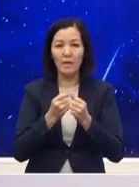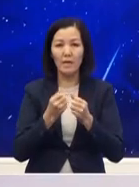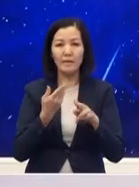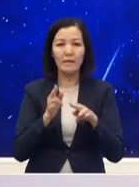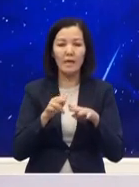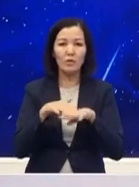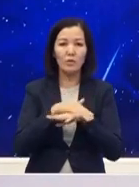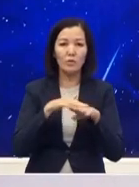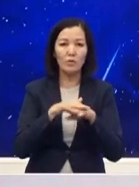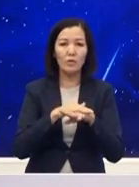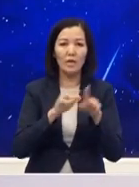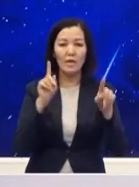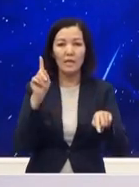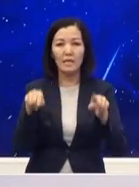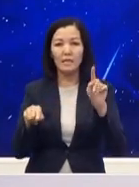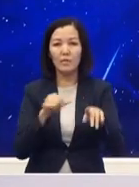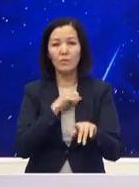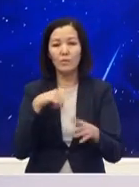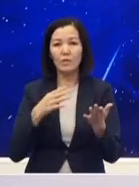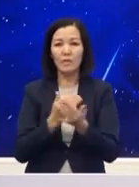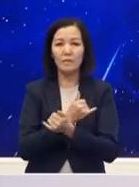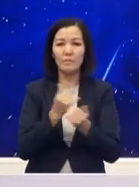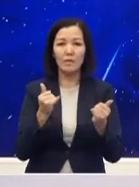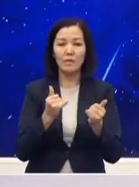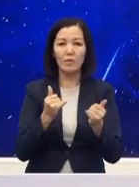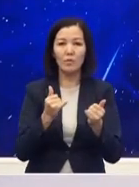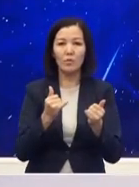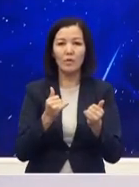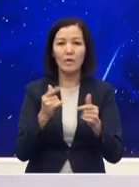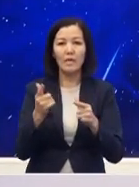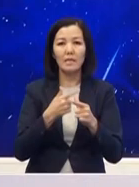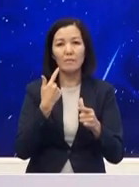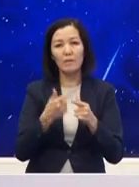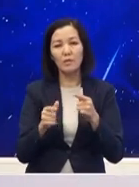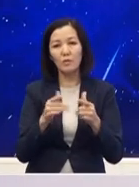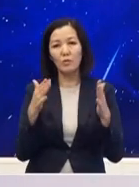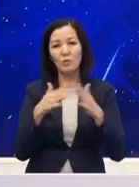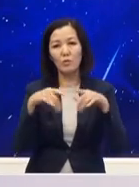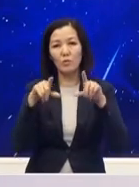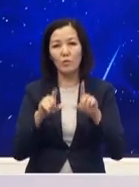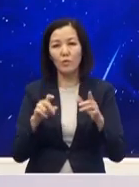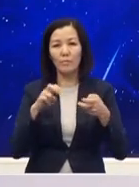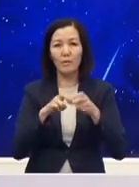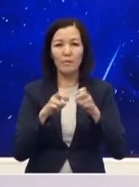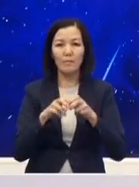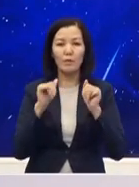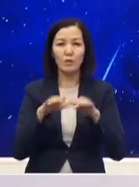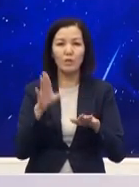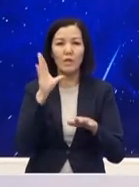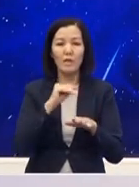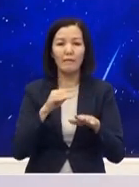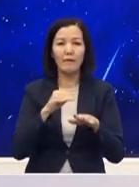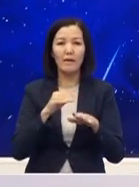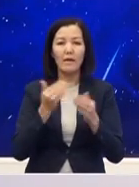тұрғындар ауданның кез келген түкпіріндегі өз-өзіне қызмет көрсету бұрышынан немесе үйінде отырбақ мәселелерін шеше алады. Халық үніне